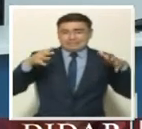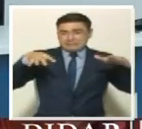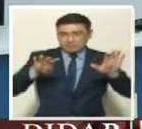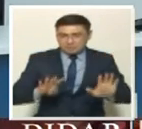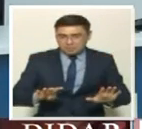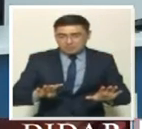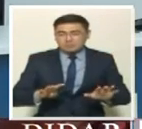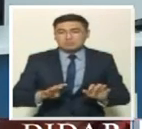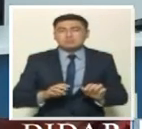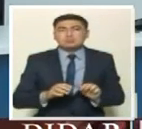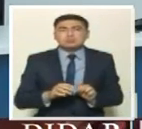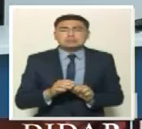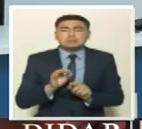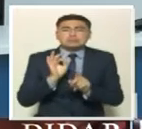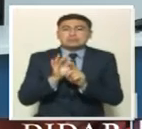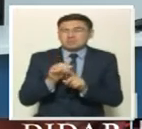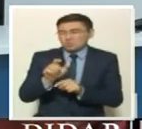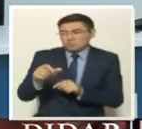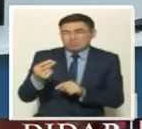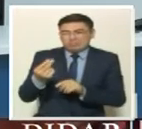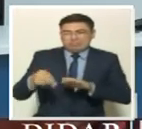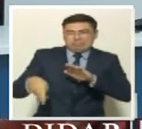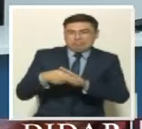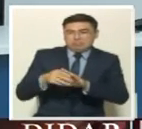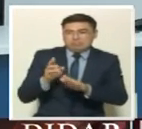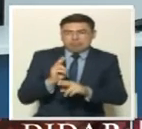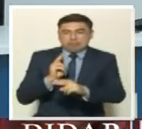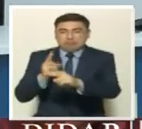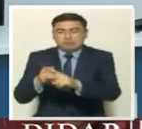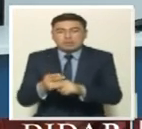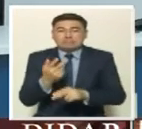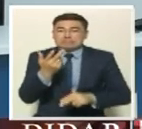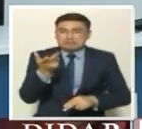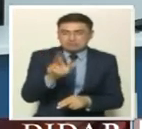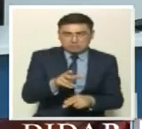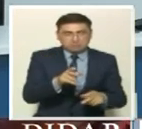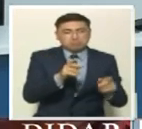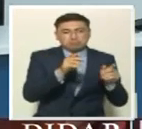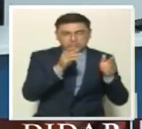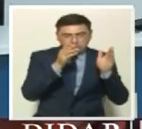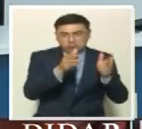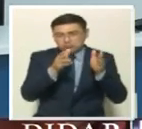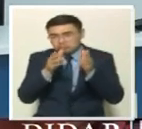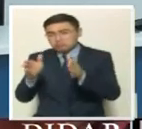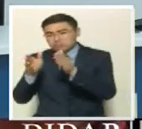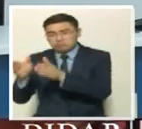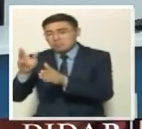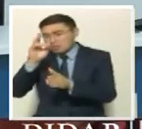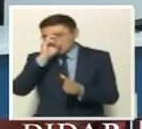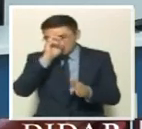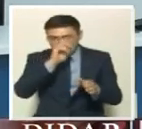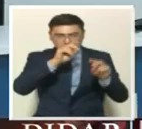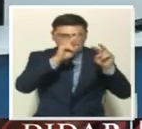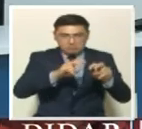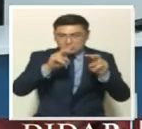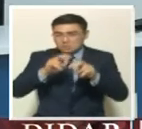текущего года в целях снижения коррупционных возможностей проведено 3 внешних анализа в деятельности государственных органов в